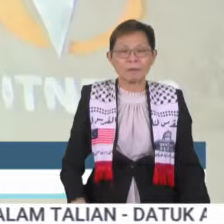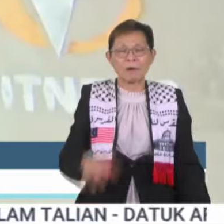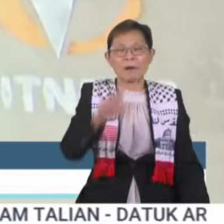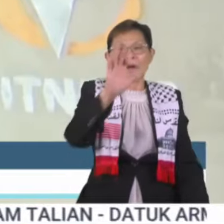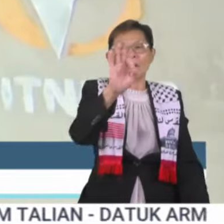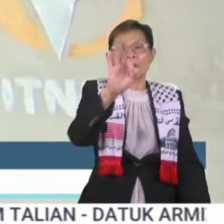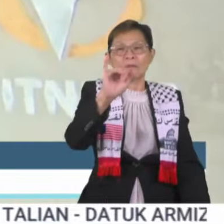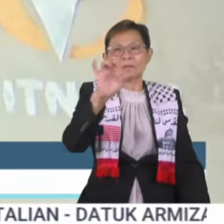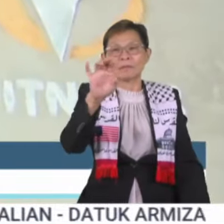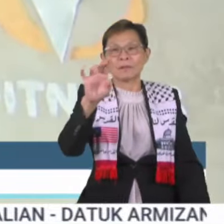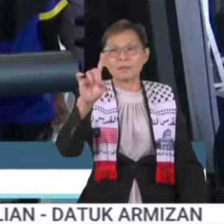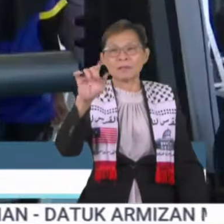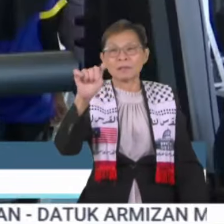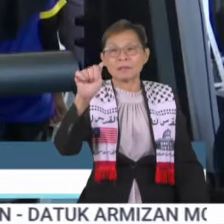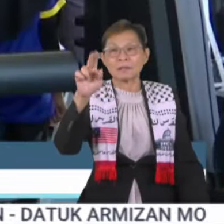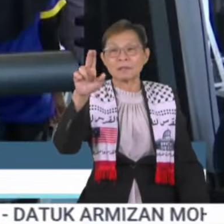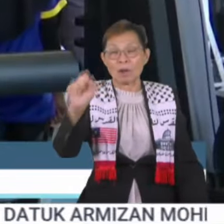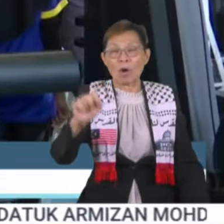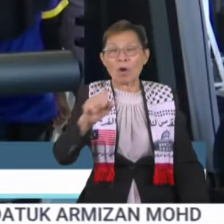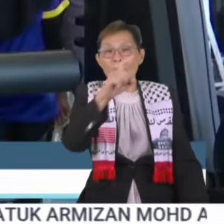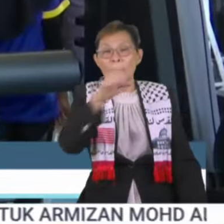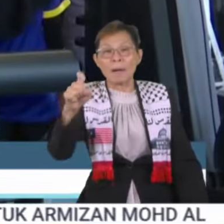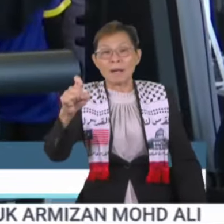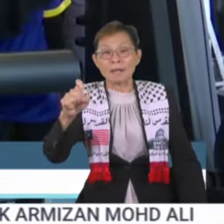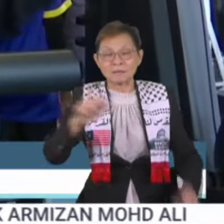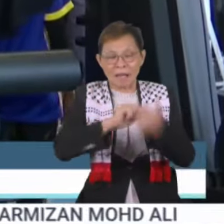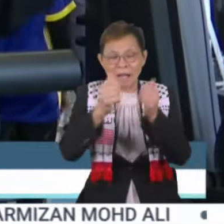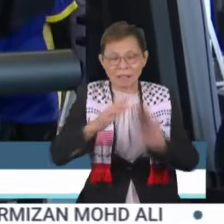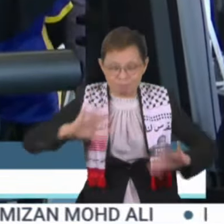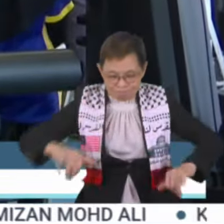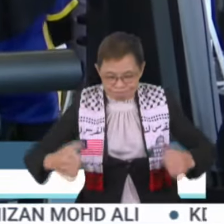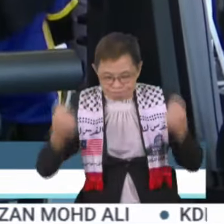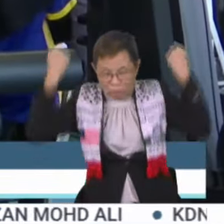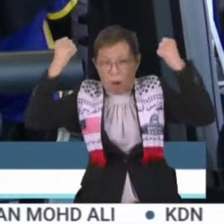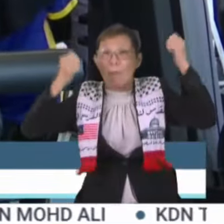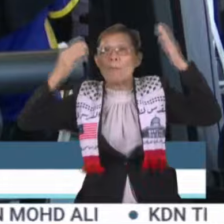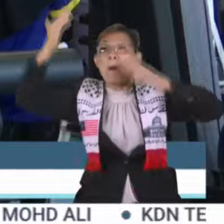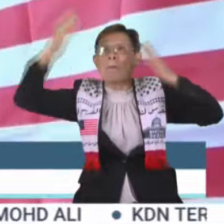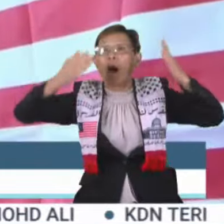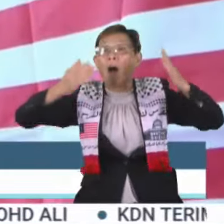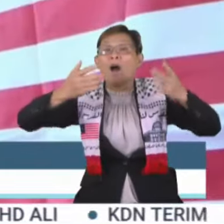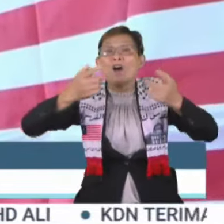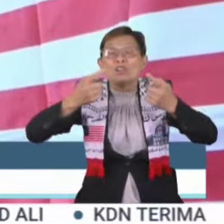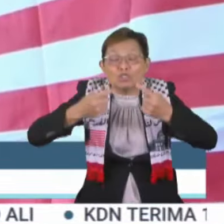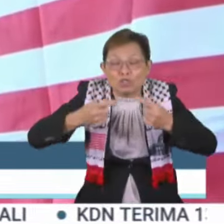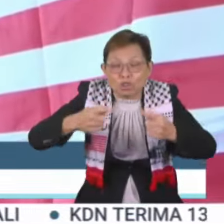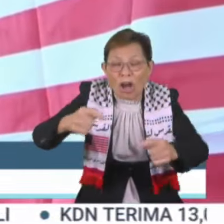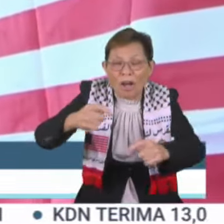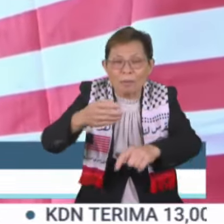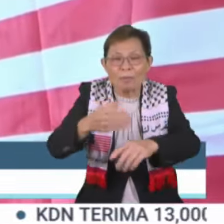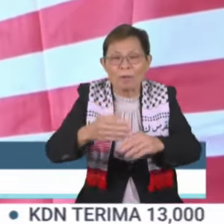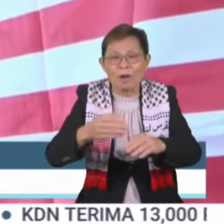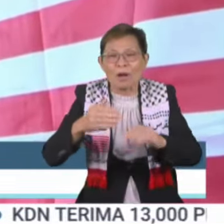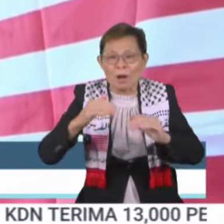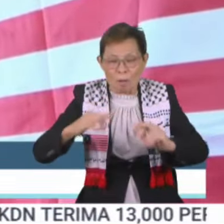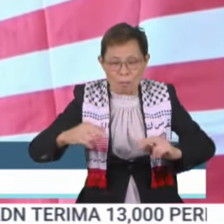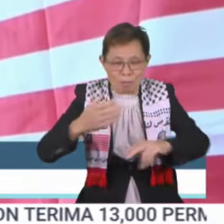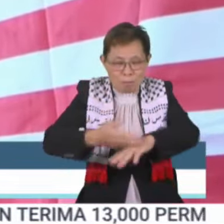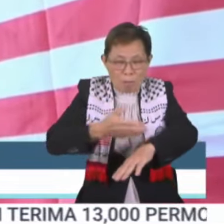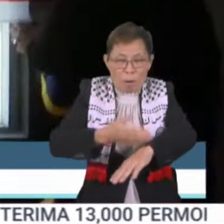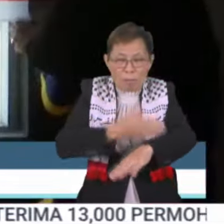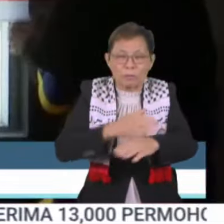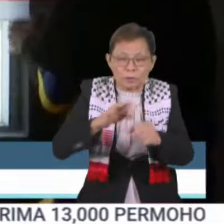Firdaus Abdul Razak yang juga bekas atlet angkat berat kebangsaan berkata, usaha tersebut bagi meningkatkan semangat cintakan